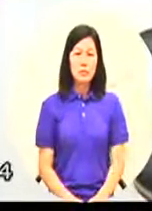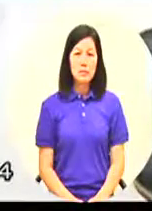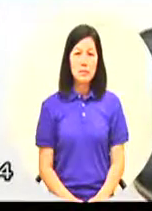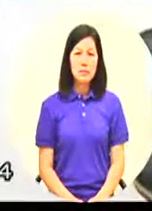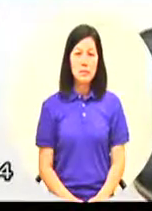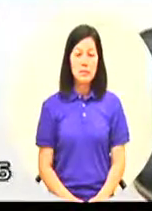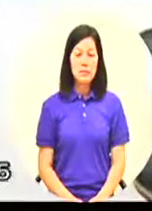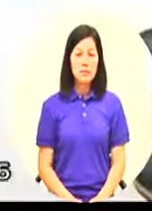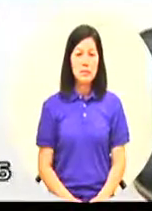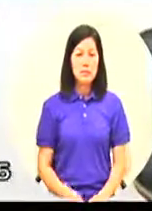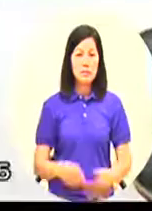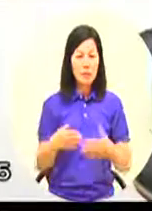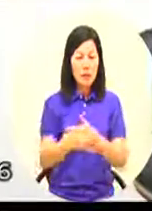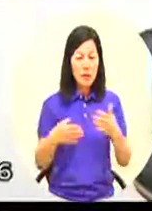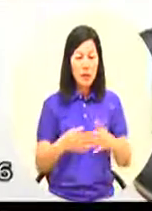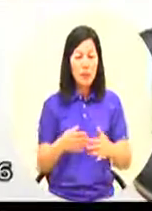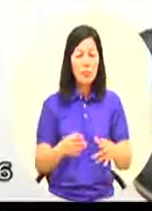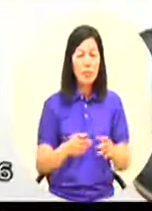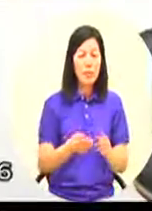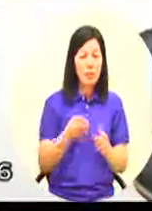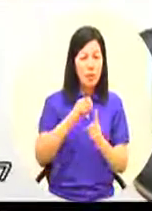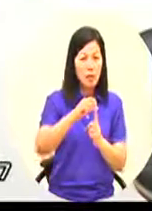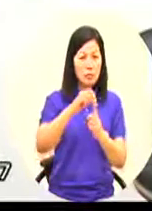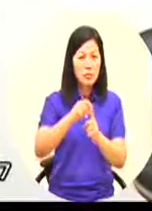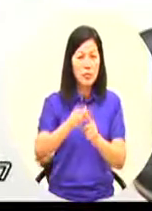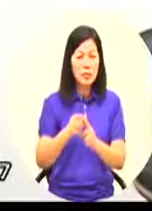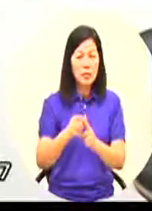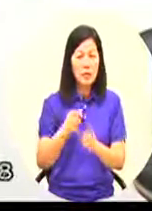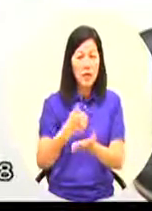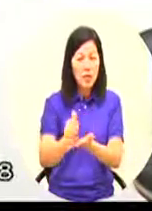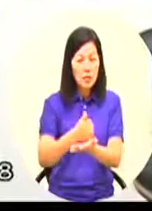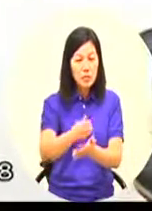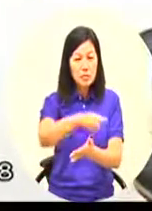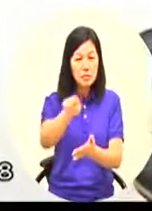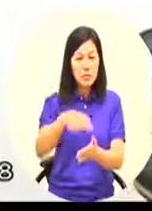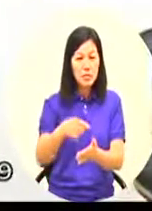大众运输哎，很了不起是不是？